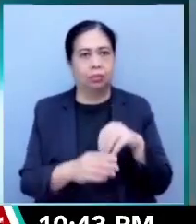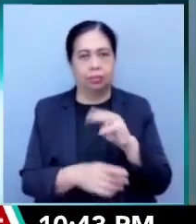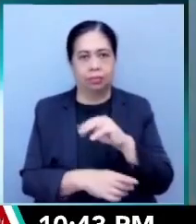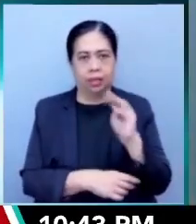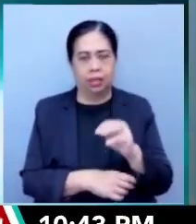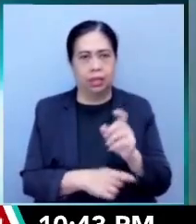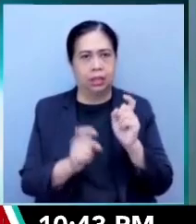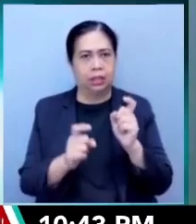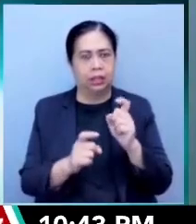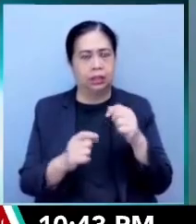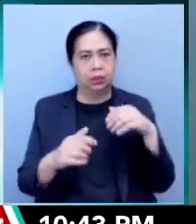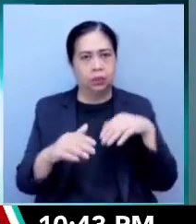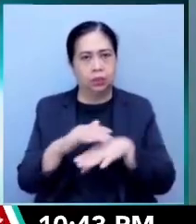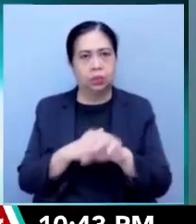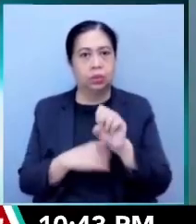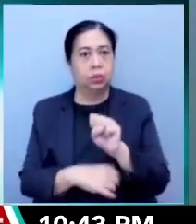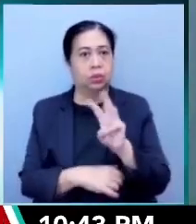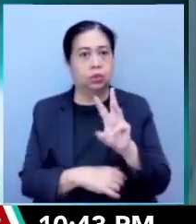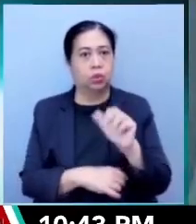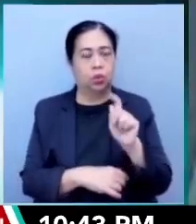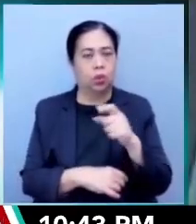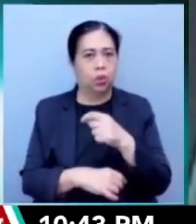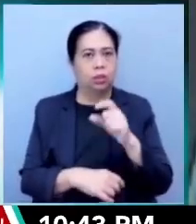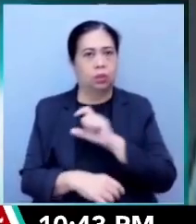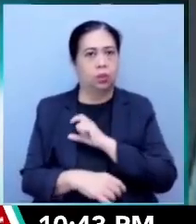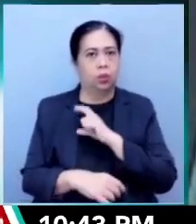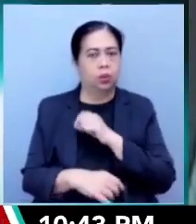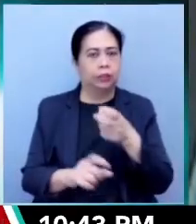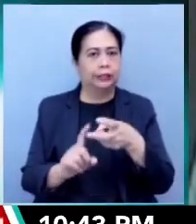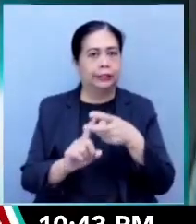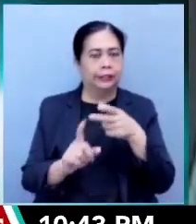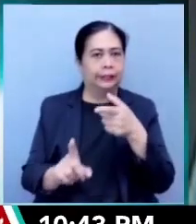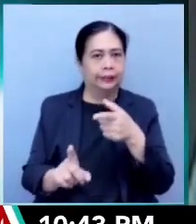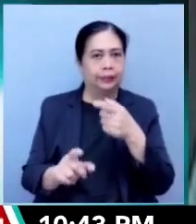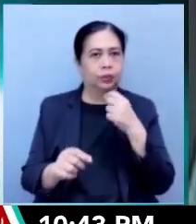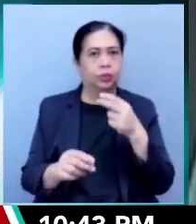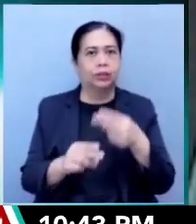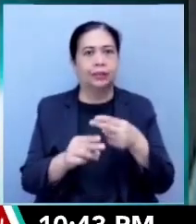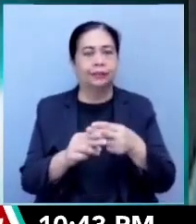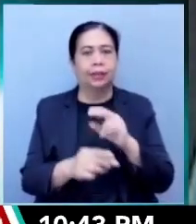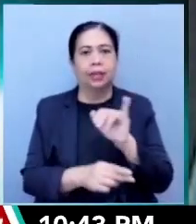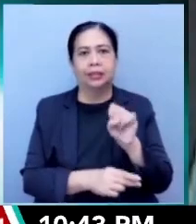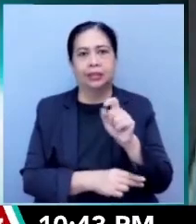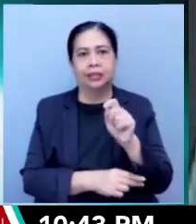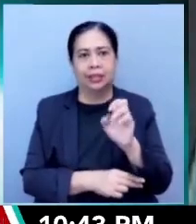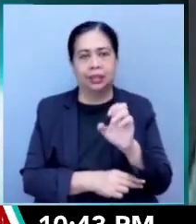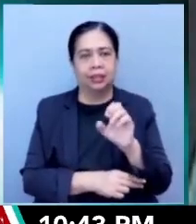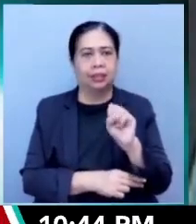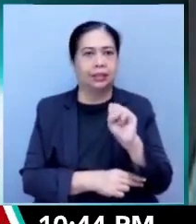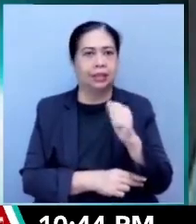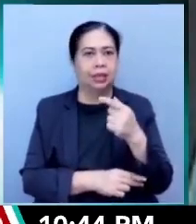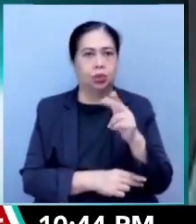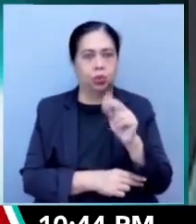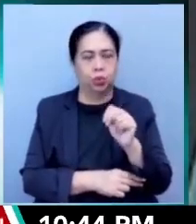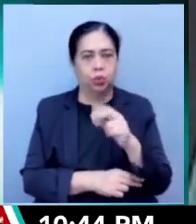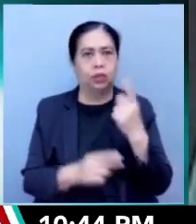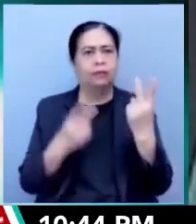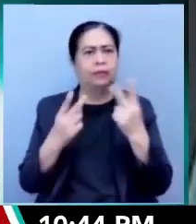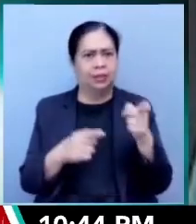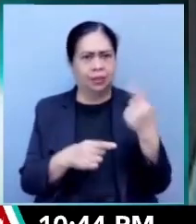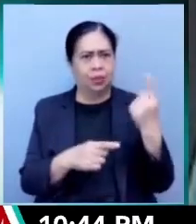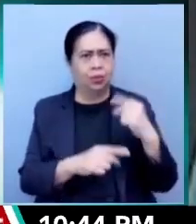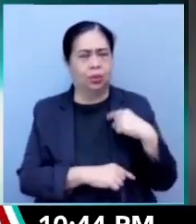sumugod ang SWAT habang hawak ng isang pulis ang hostage taker na si Justin Sagun. Base sa investigasyon, bisita lang ang suspect sa